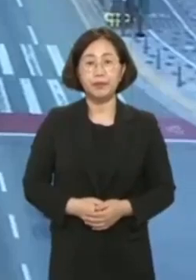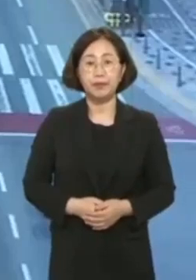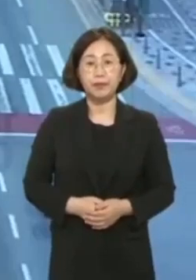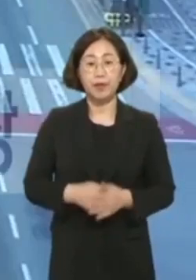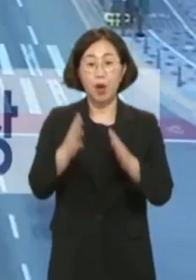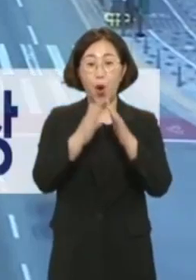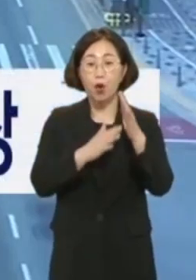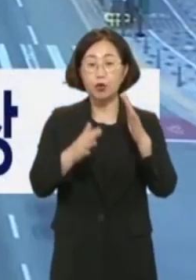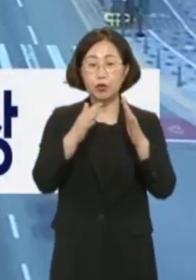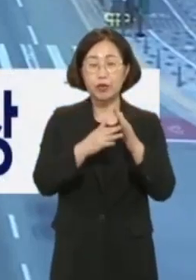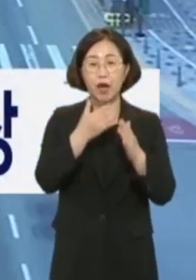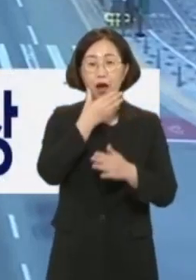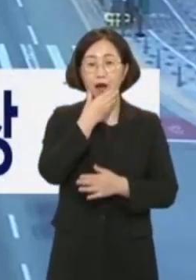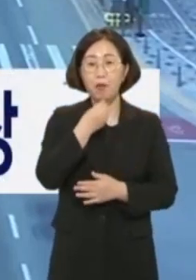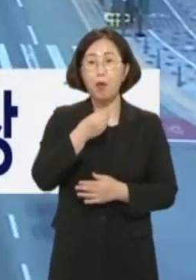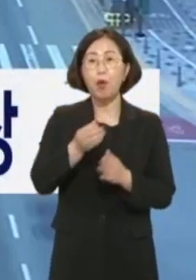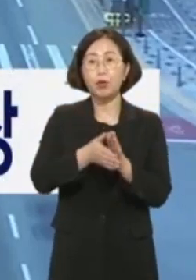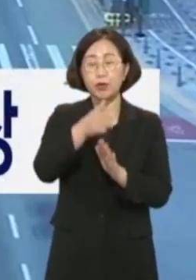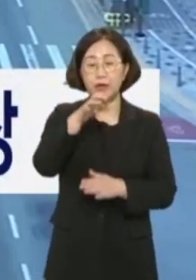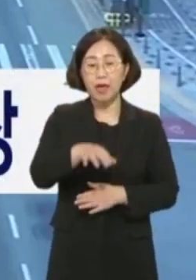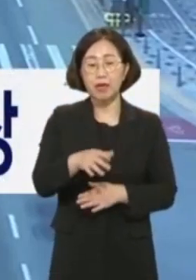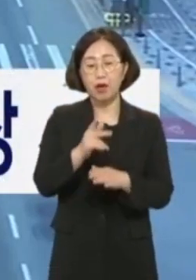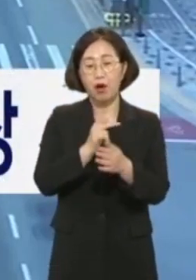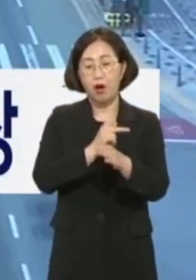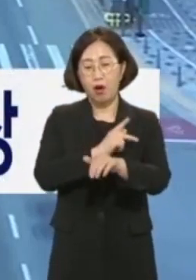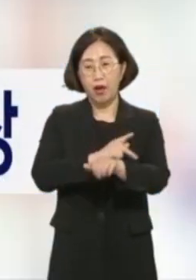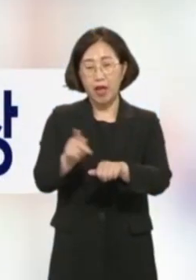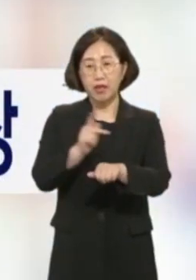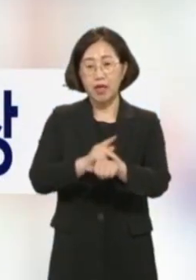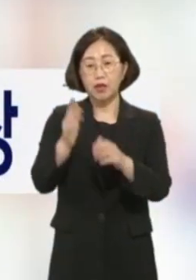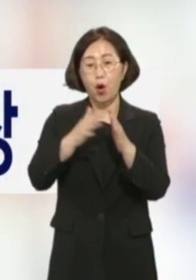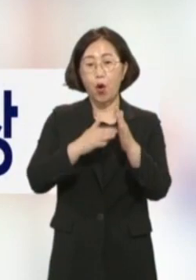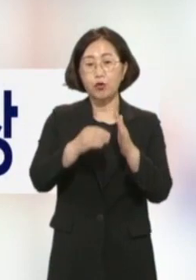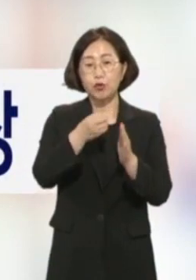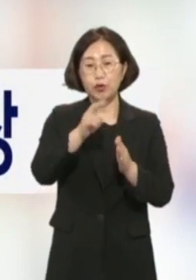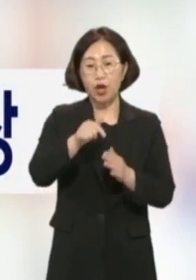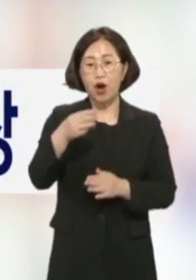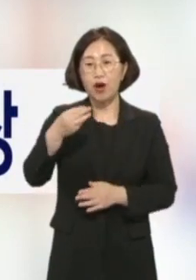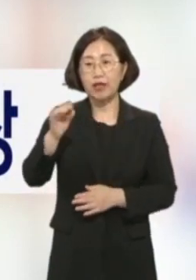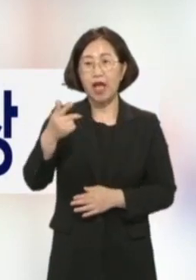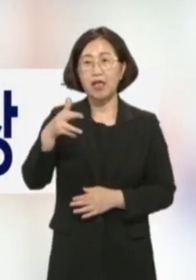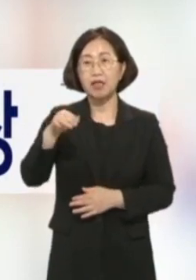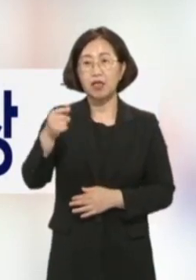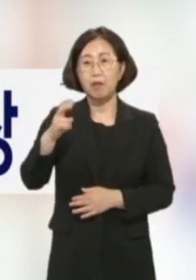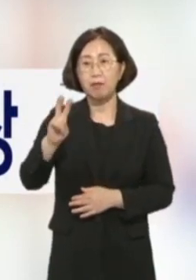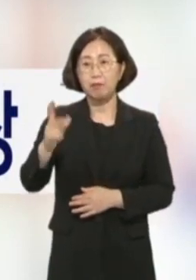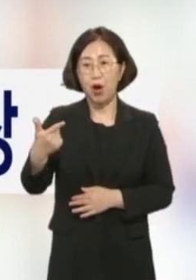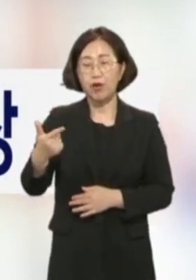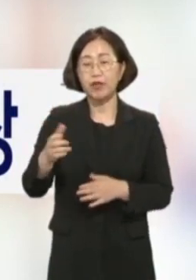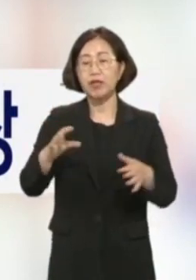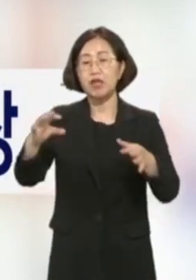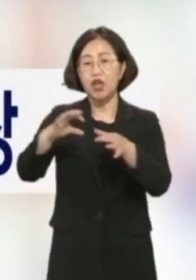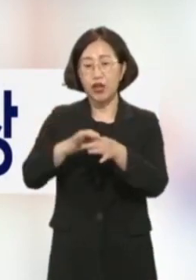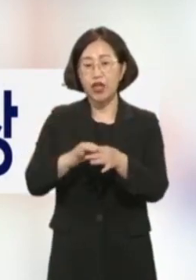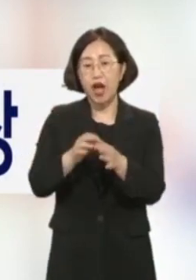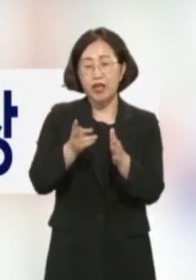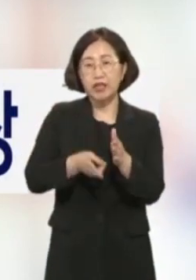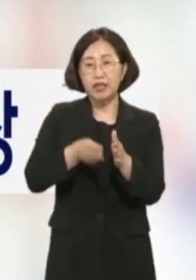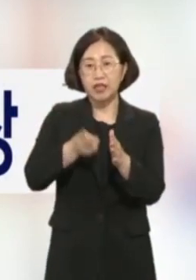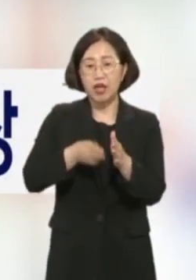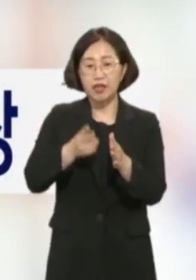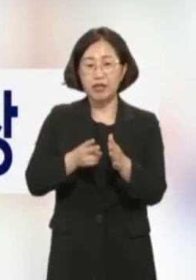공주시가 행복도시에서 KTX 공지역 탄천면리는 연결도로 사업이 기획재정부